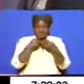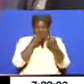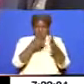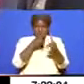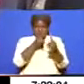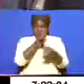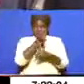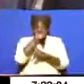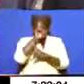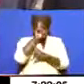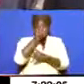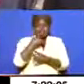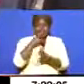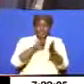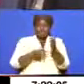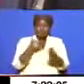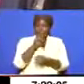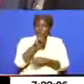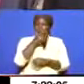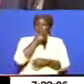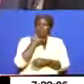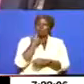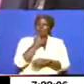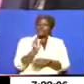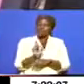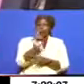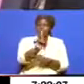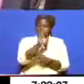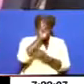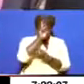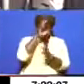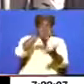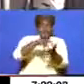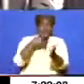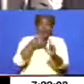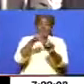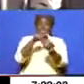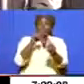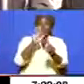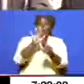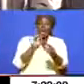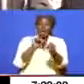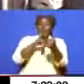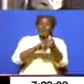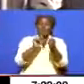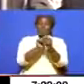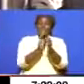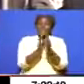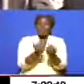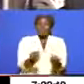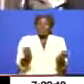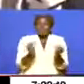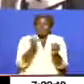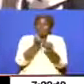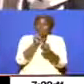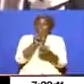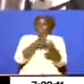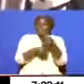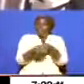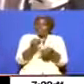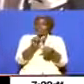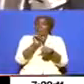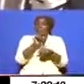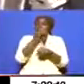mtu amejisarenda na ameua watoto wake na mama. Kufanya kitendo kama hizi ni kwa sababu